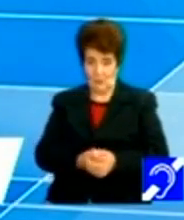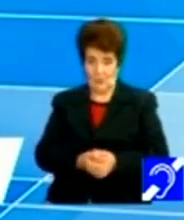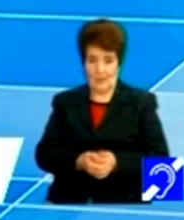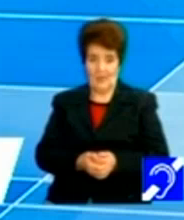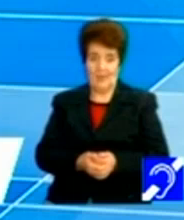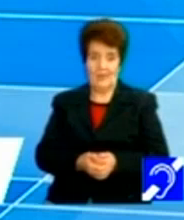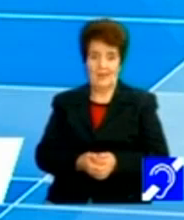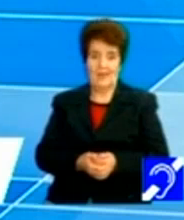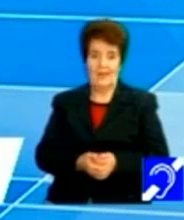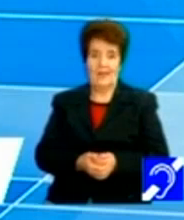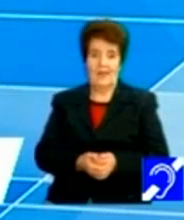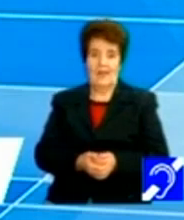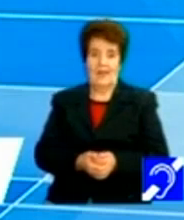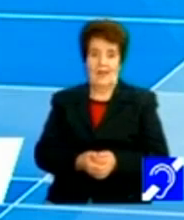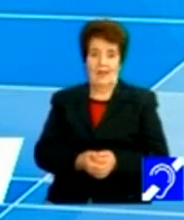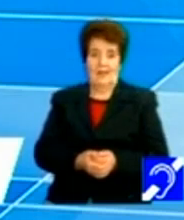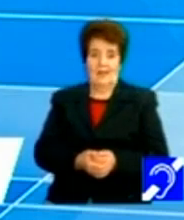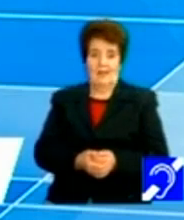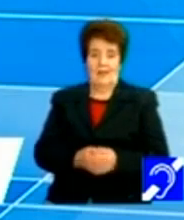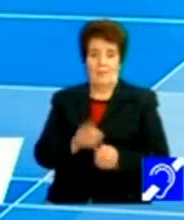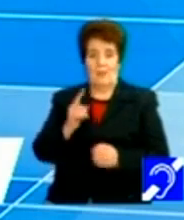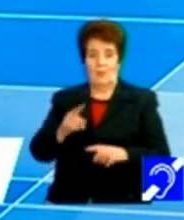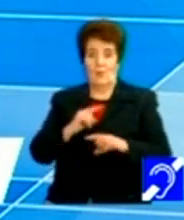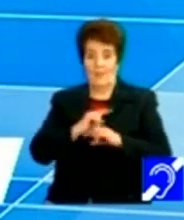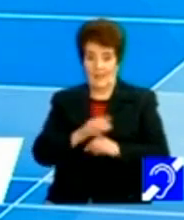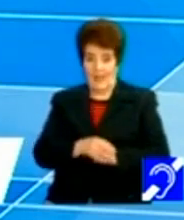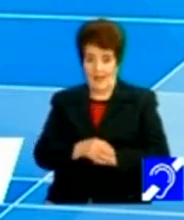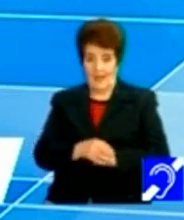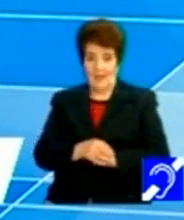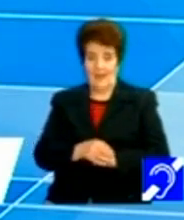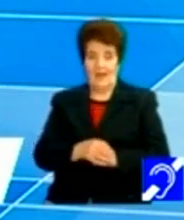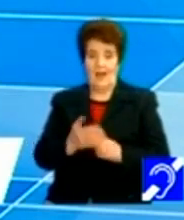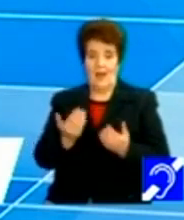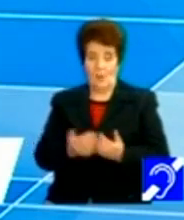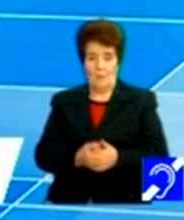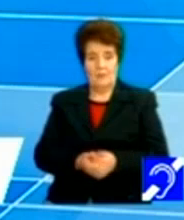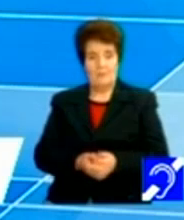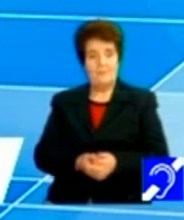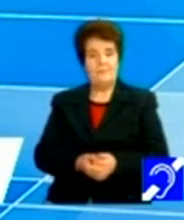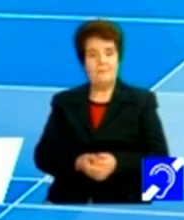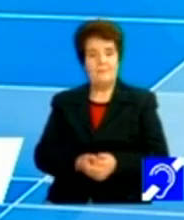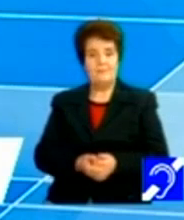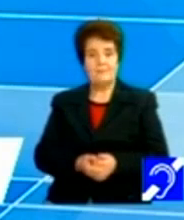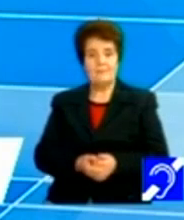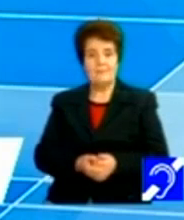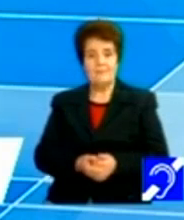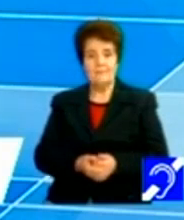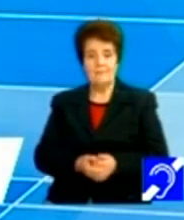în contra candidatului și le reținem pentru partea de final. Acum continuăm cu testul nostru, da? Da.